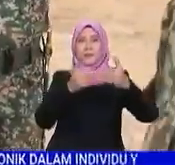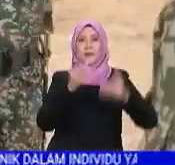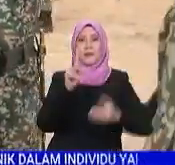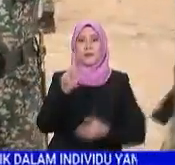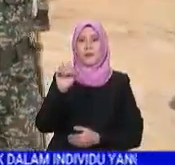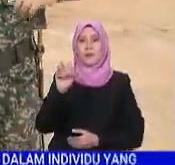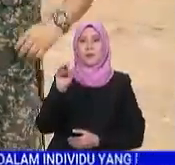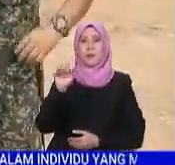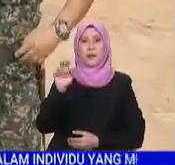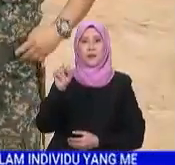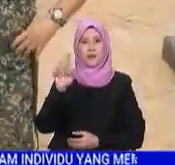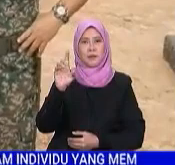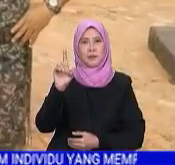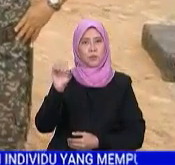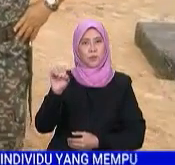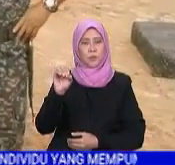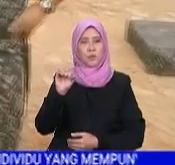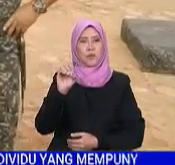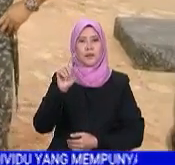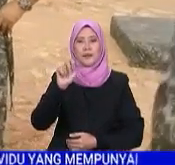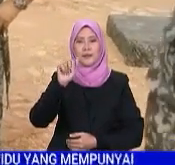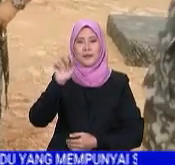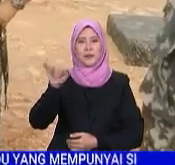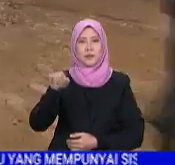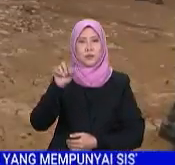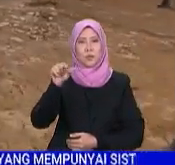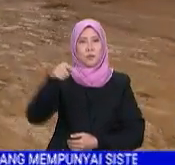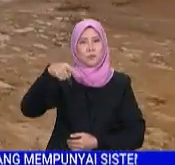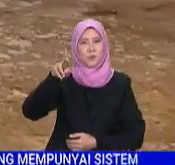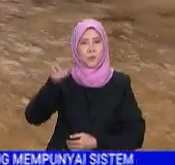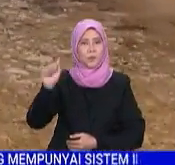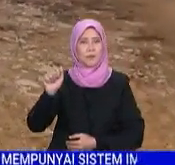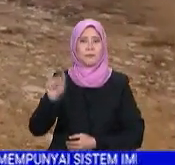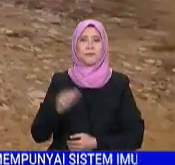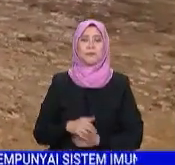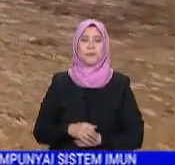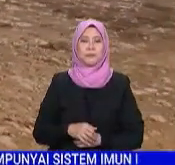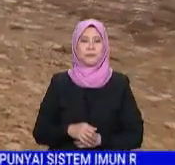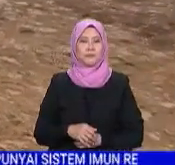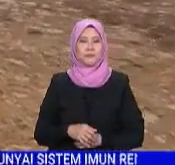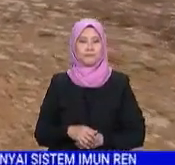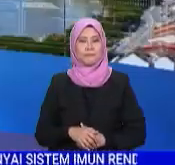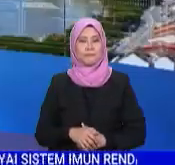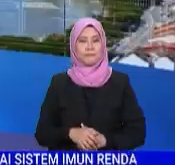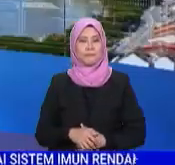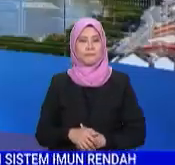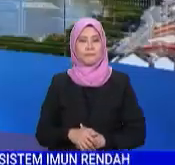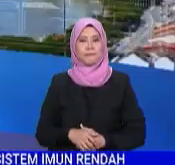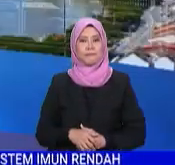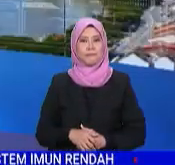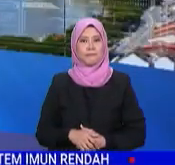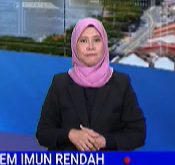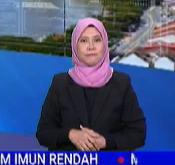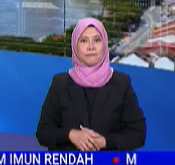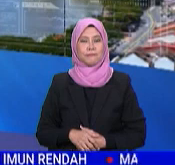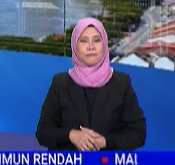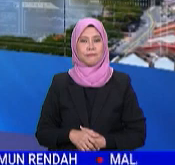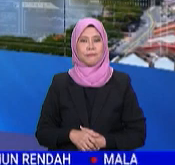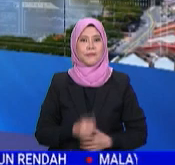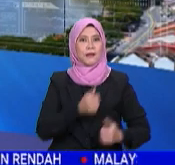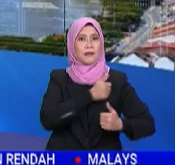Militer 12 Tanjungpura media Jenderal TNI Sulaiman Augusto e Hai